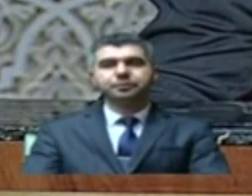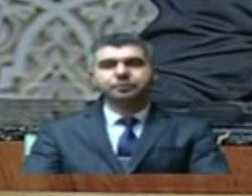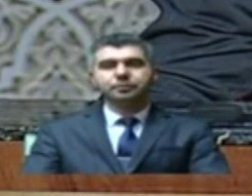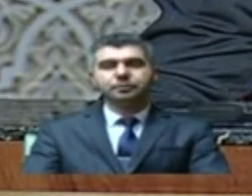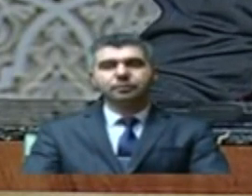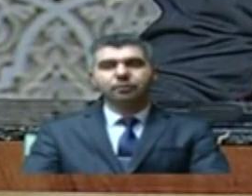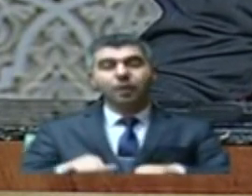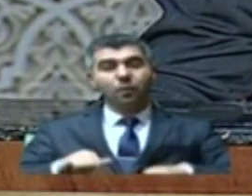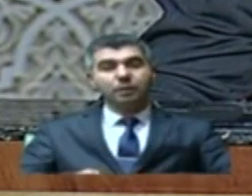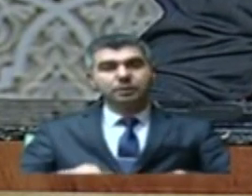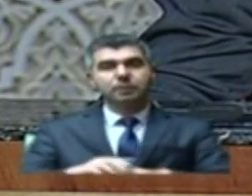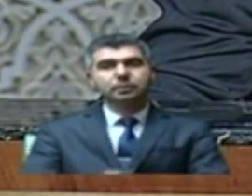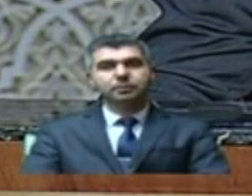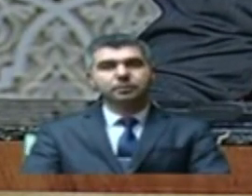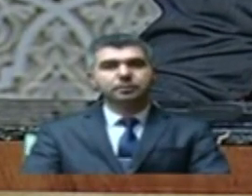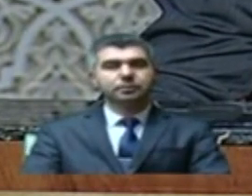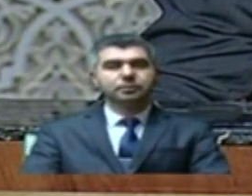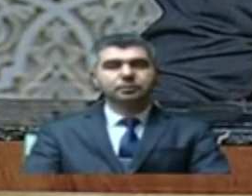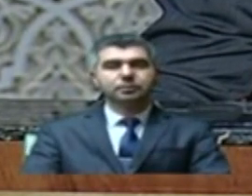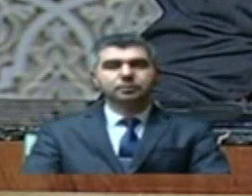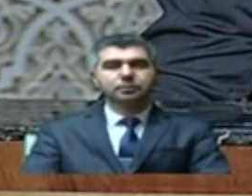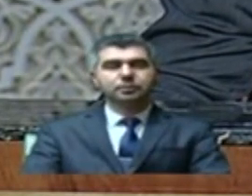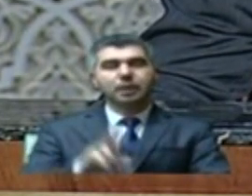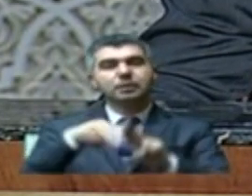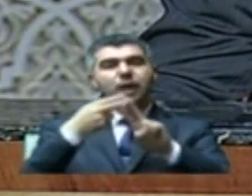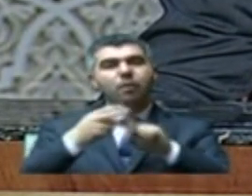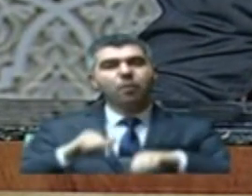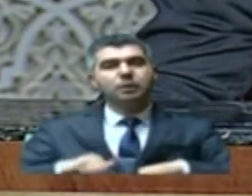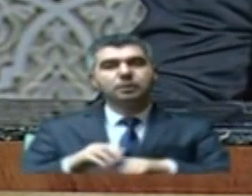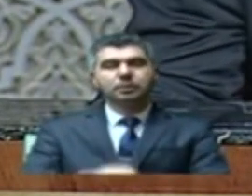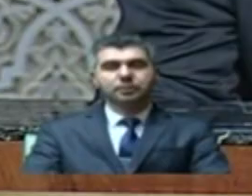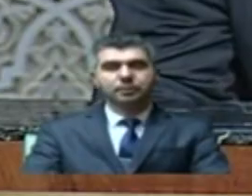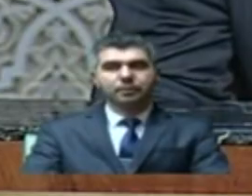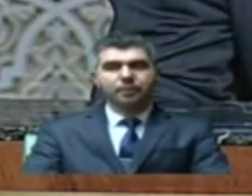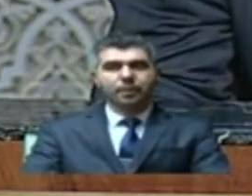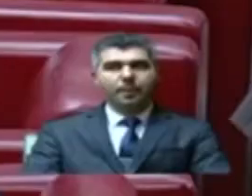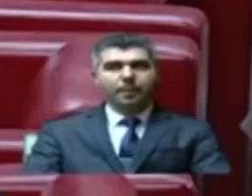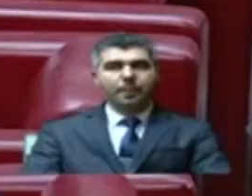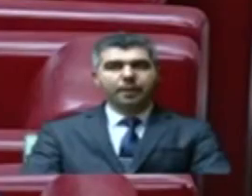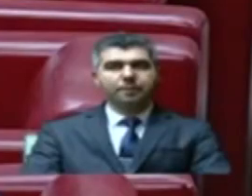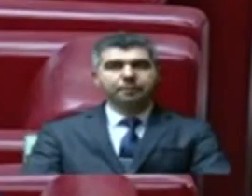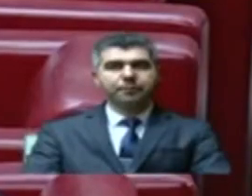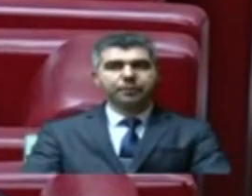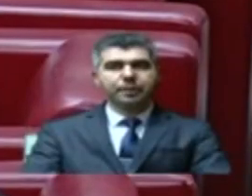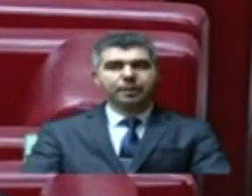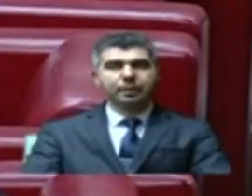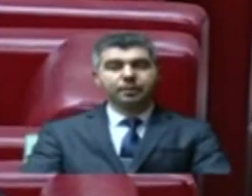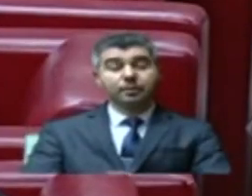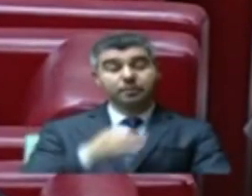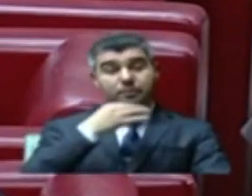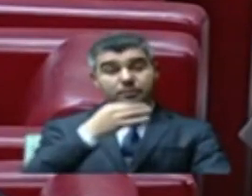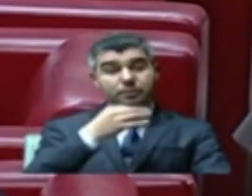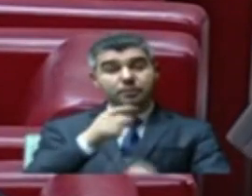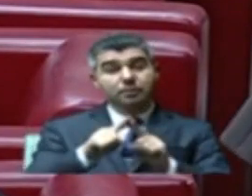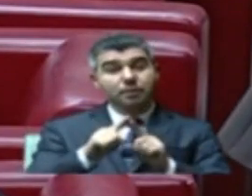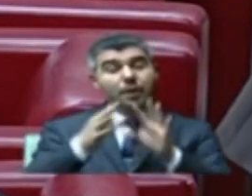كاتب الدولة أو السيد الوزير المنتدب للرد على التعقيب في حدود الوقت المتبقى. السيد الوزير، أنت تفضلتم السيد المستشار